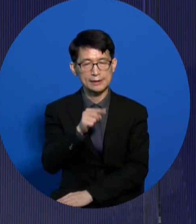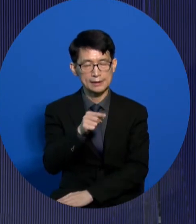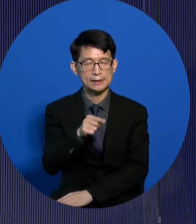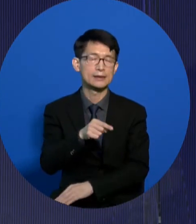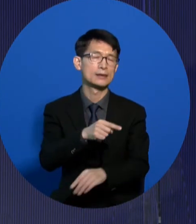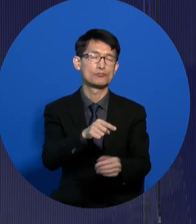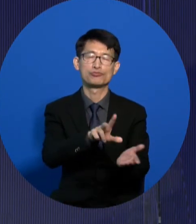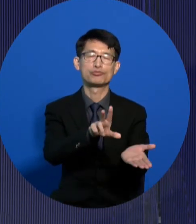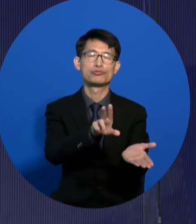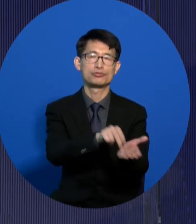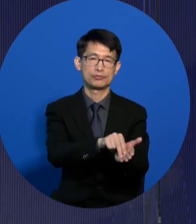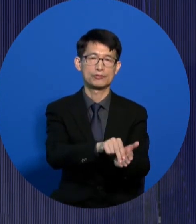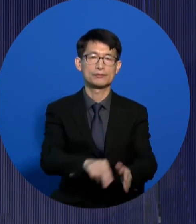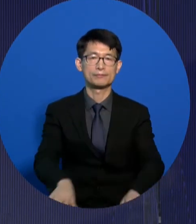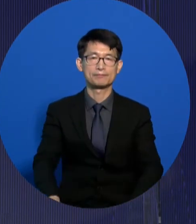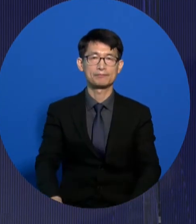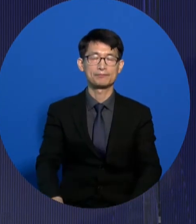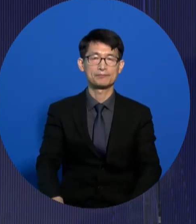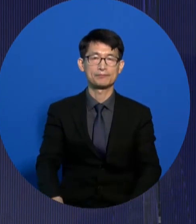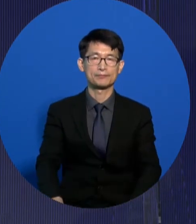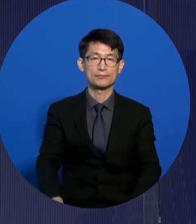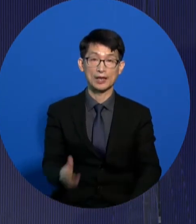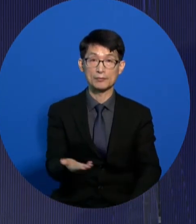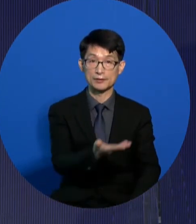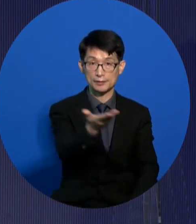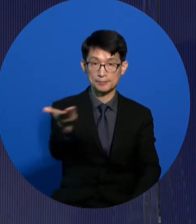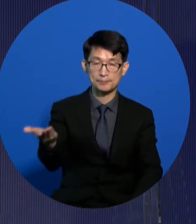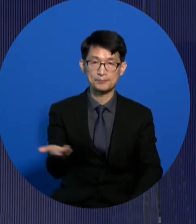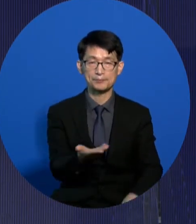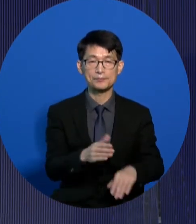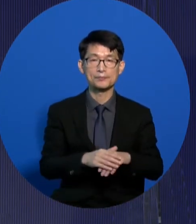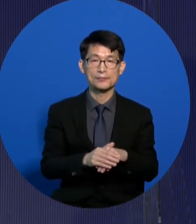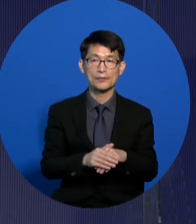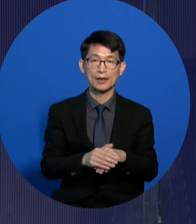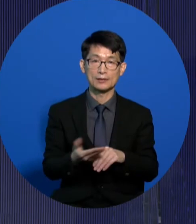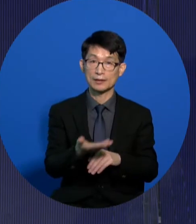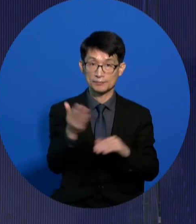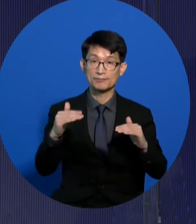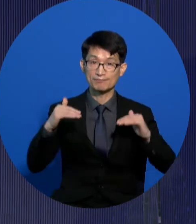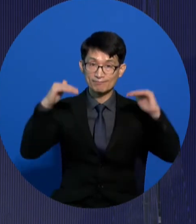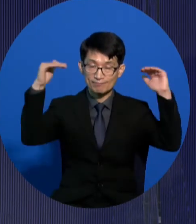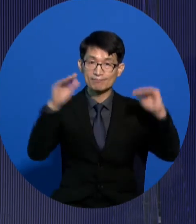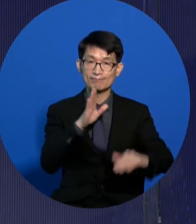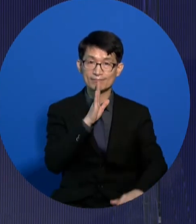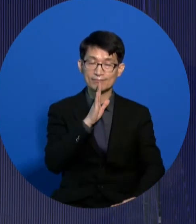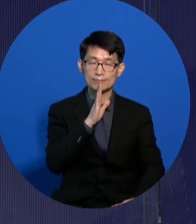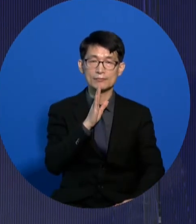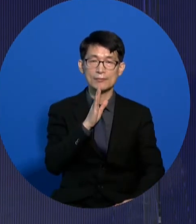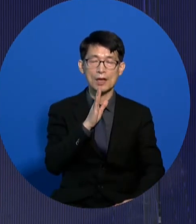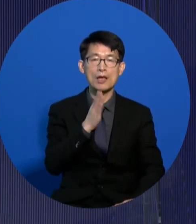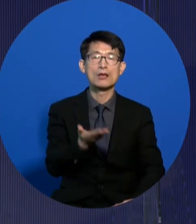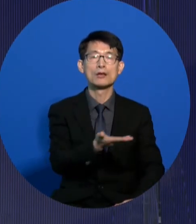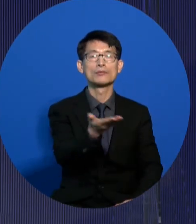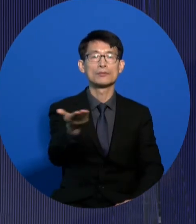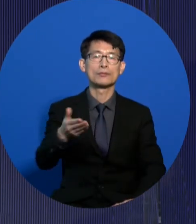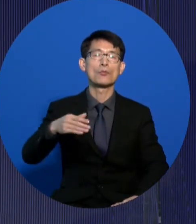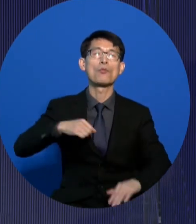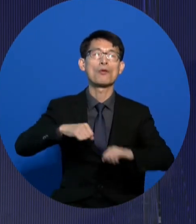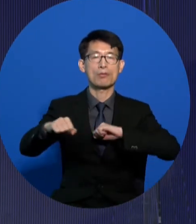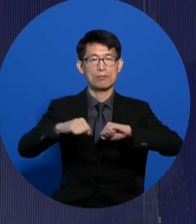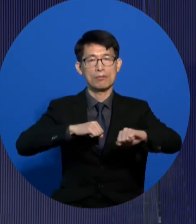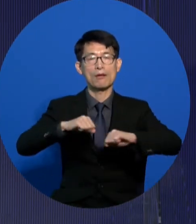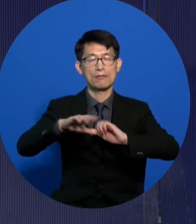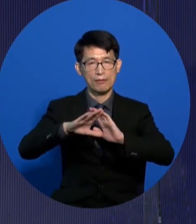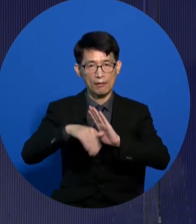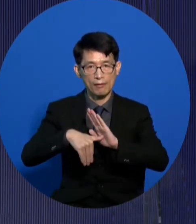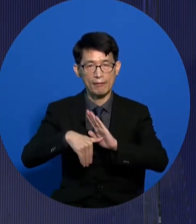있는 거죠. 그래서 여러분들도 지금 이제 대부분 다 성인이지만 많은 활동을 할 때